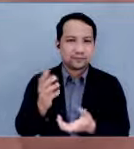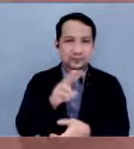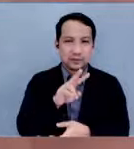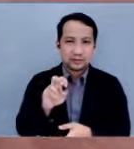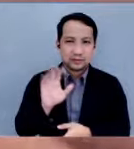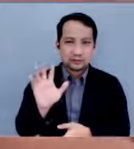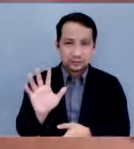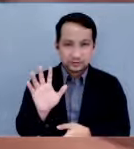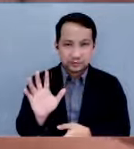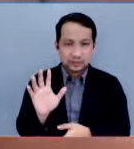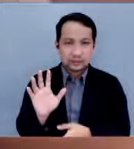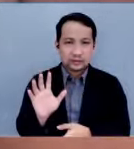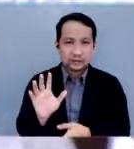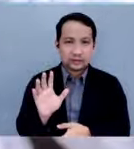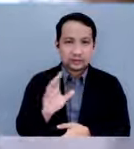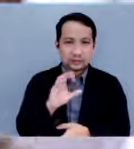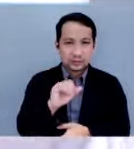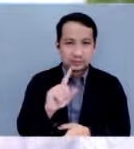siya per set.